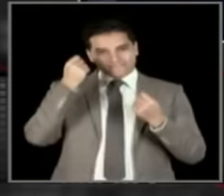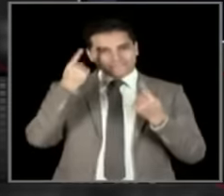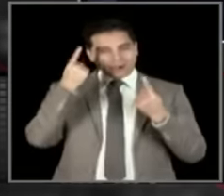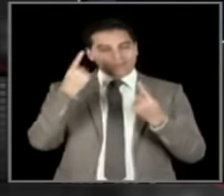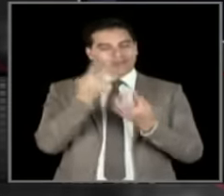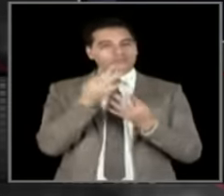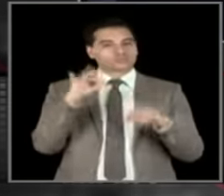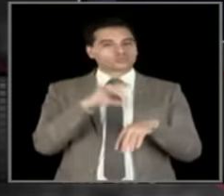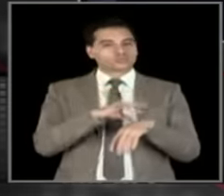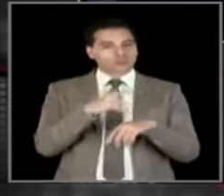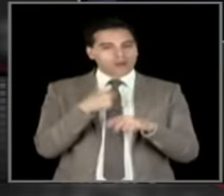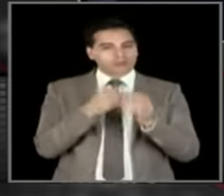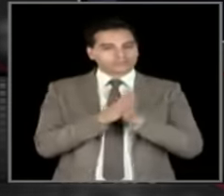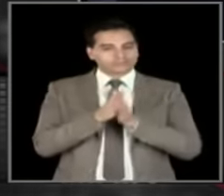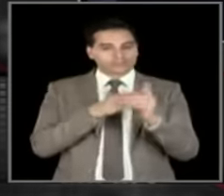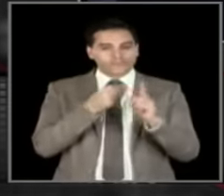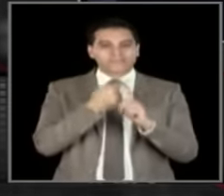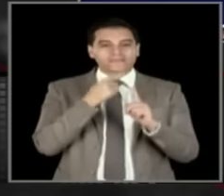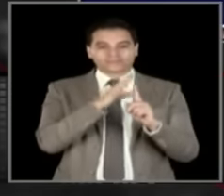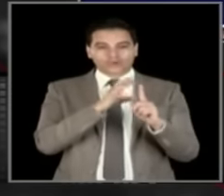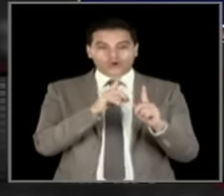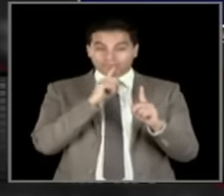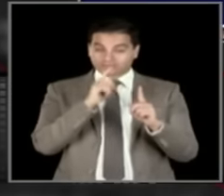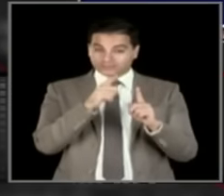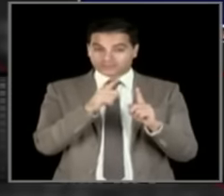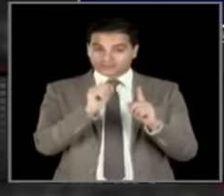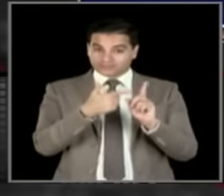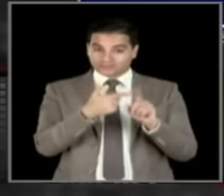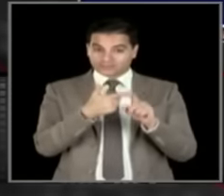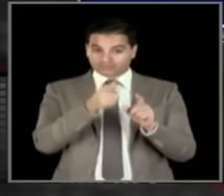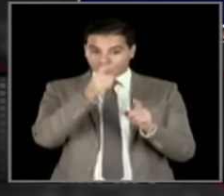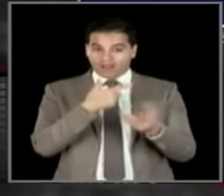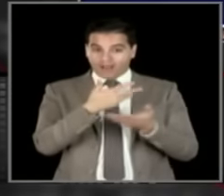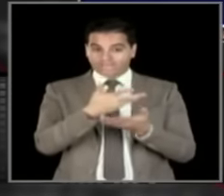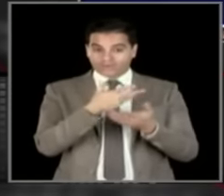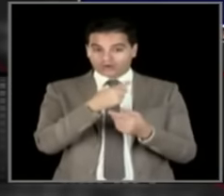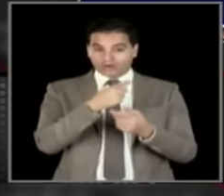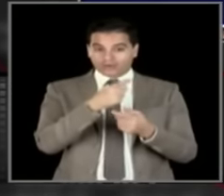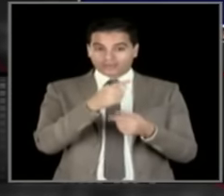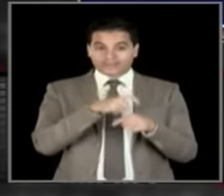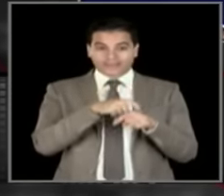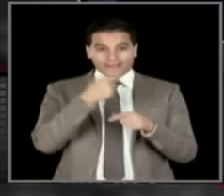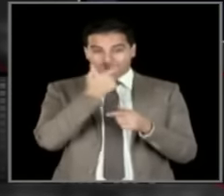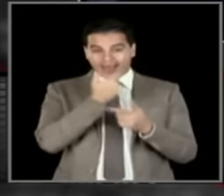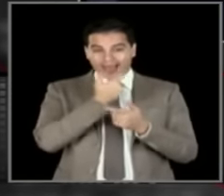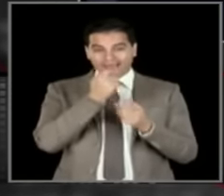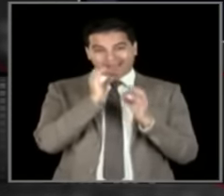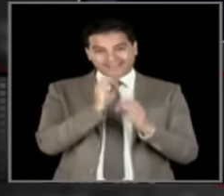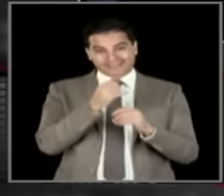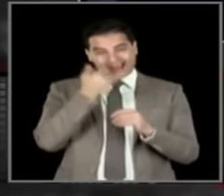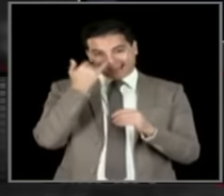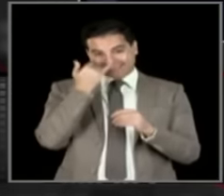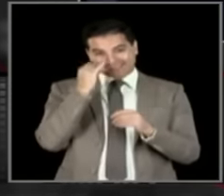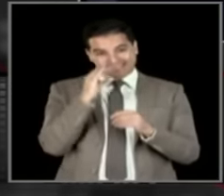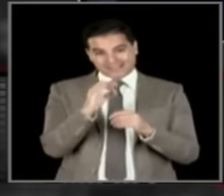بشكل جميل جدا نفسي يكون أكون زيه لا وعنده حاجة مهمة جدا على المستوى الشخصي هو كمان دمه خفيف جدا جدا أنا